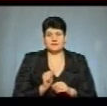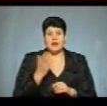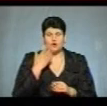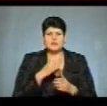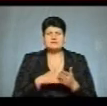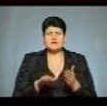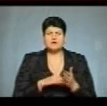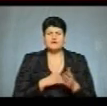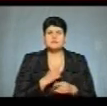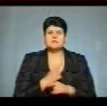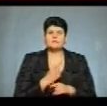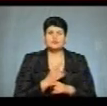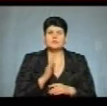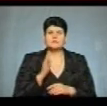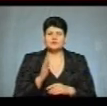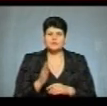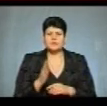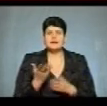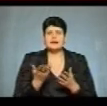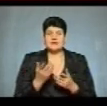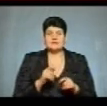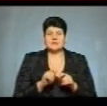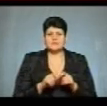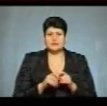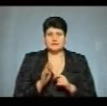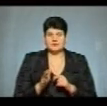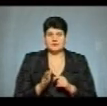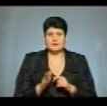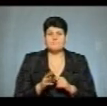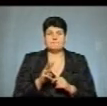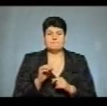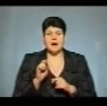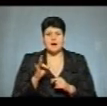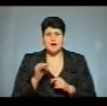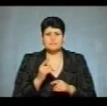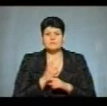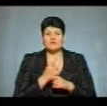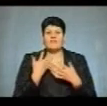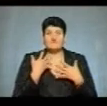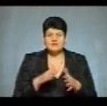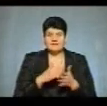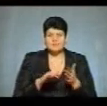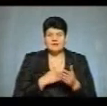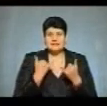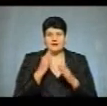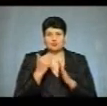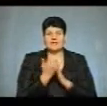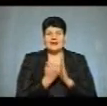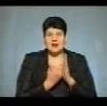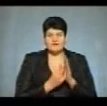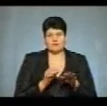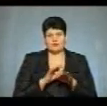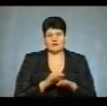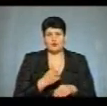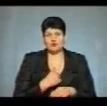вже мораторій буде, які перевірки відбудуться? Мораторій вже скасований, зараз буде графік проведення тих перевірок. Я